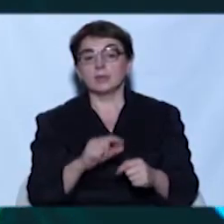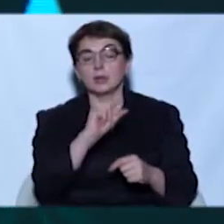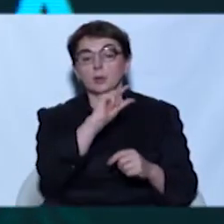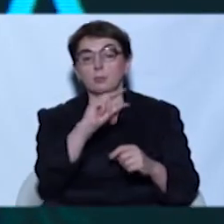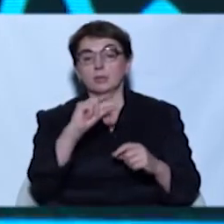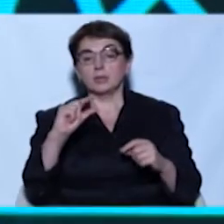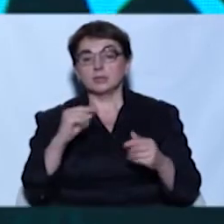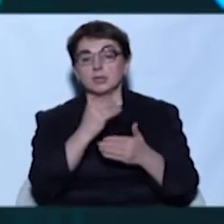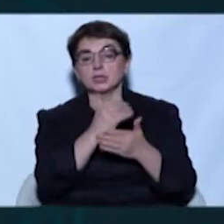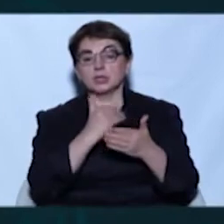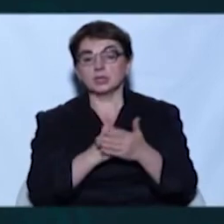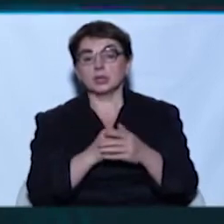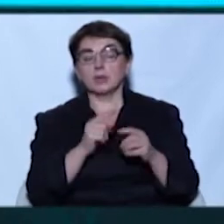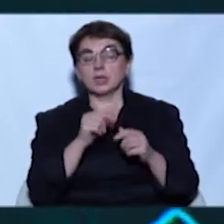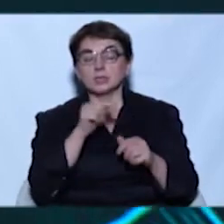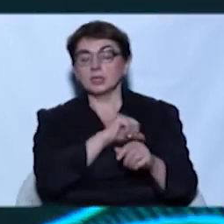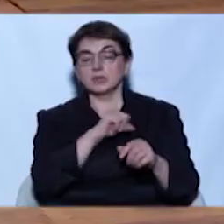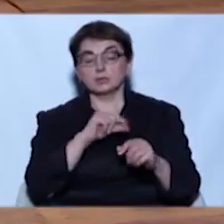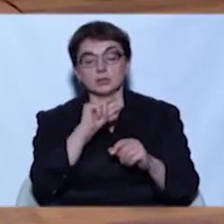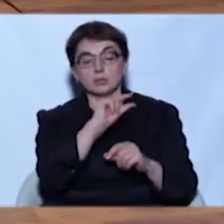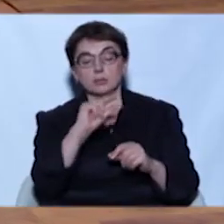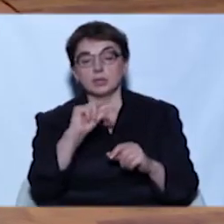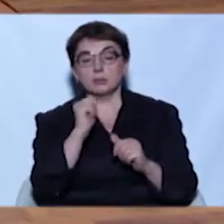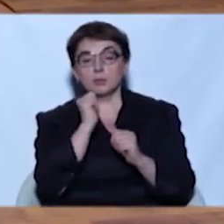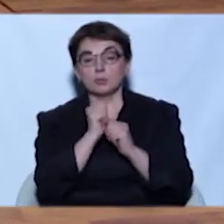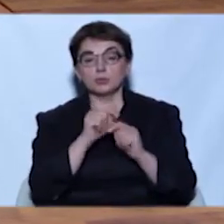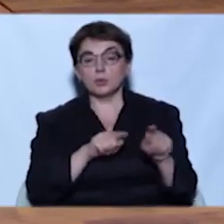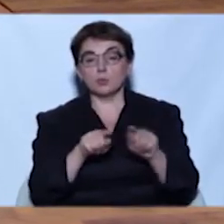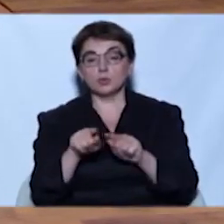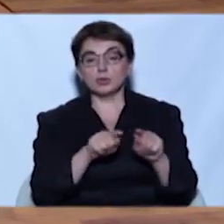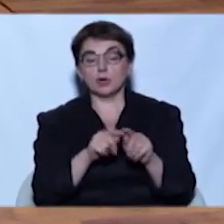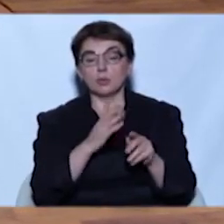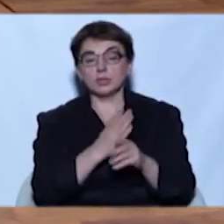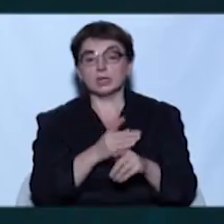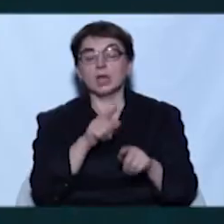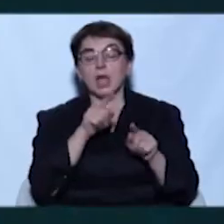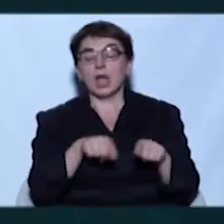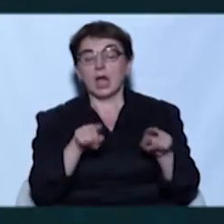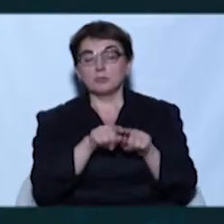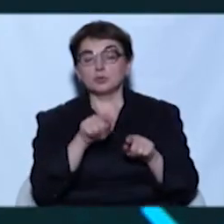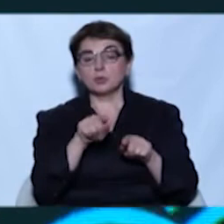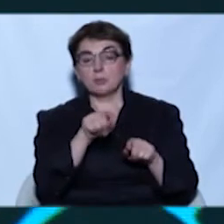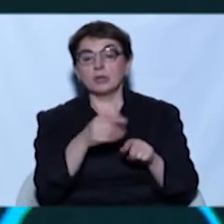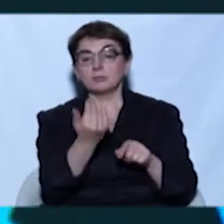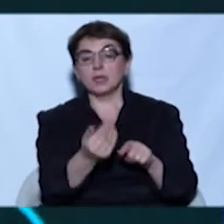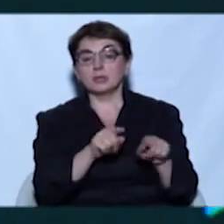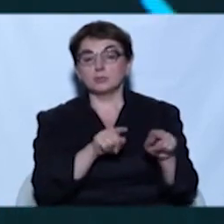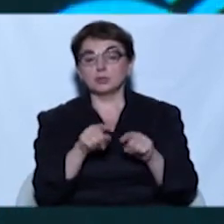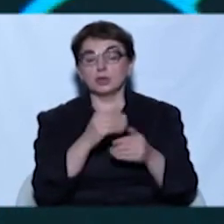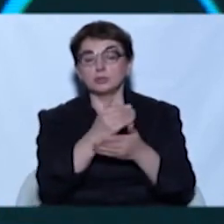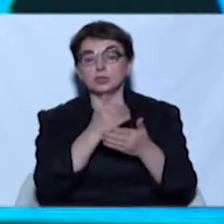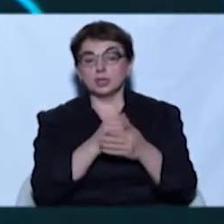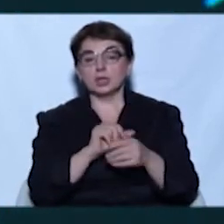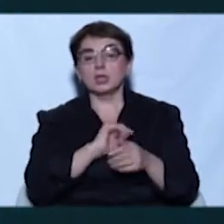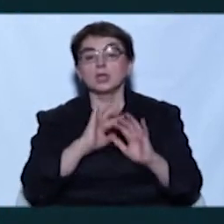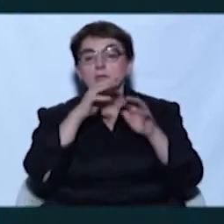ფილისაგან შედგება და ეს ფილები მუდმივ მოძრაობაში არიან და მათი მოძრაობის შედეგად ზღვები, ოკეანეები,